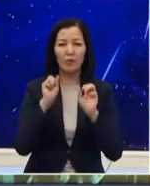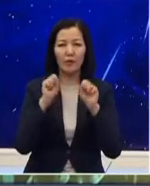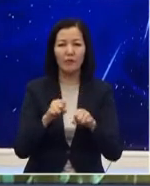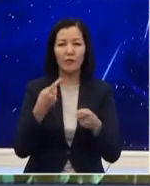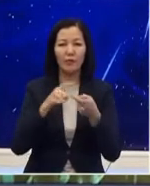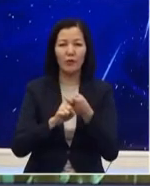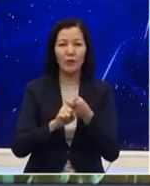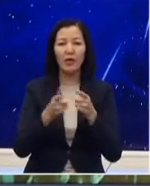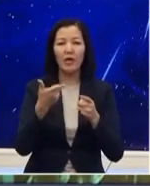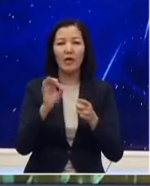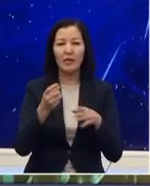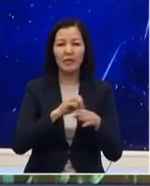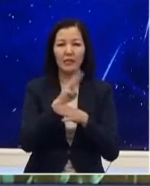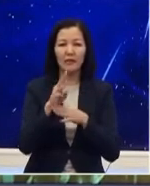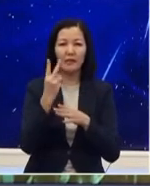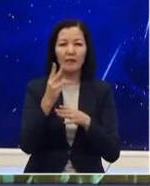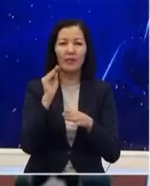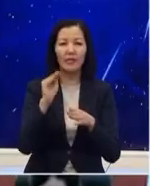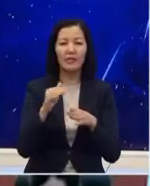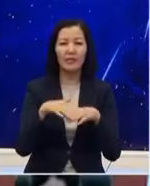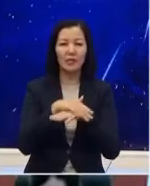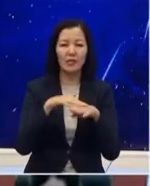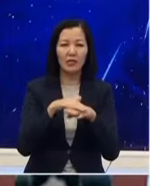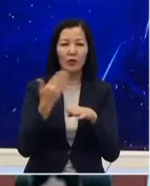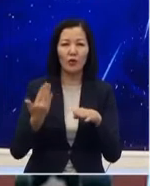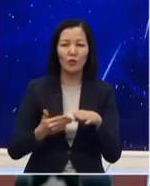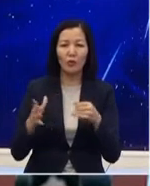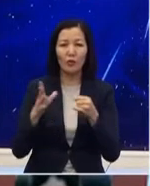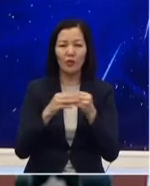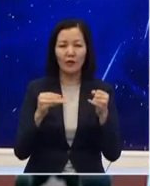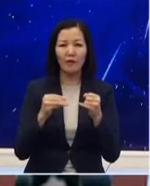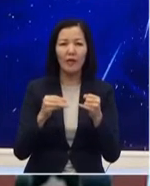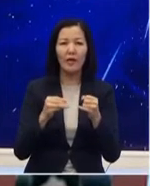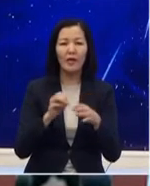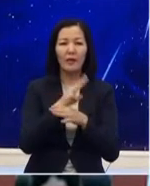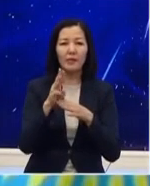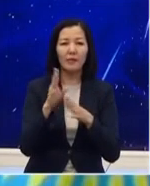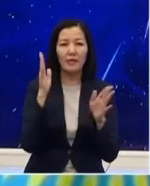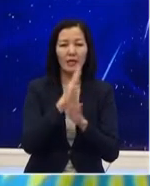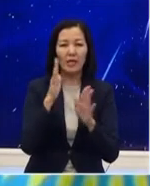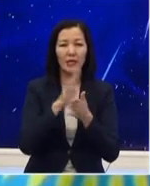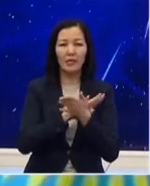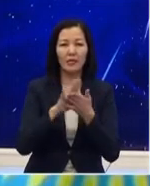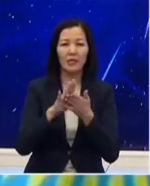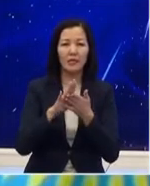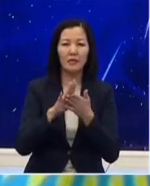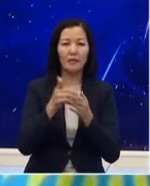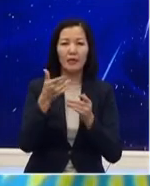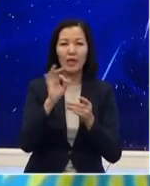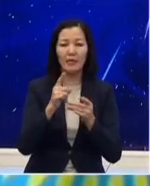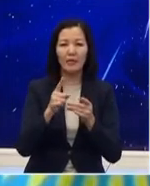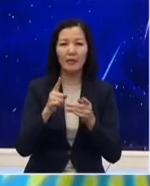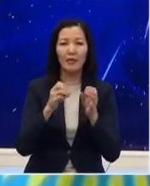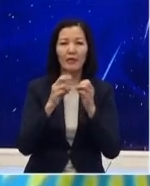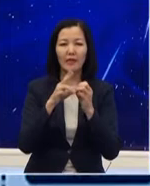позволят подключить к газоснабжению 2000 населенных пунктов и тем самым обеспечить экологически чистым топливом